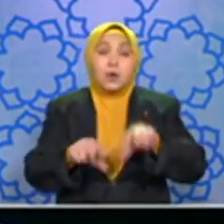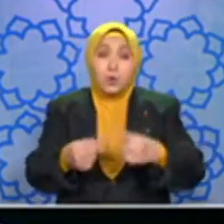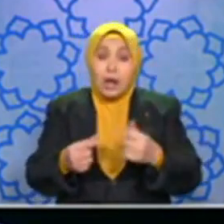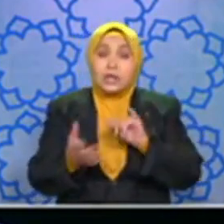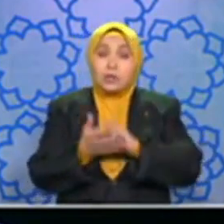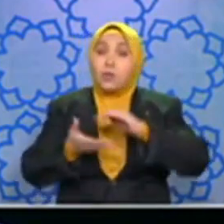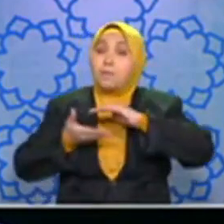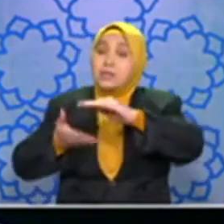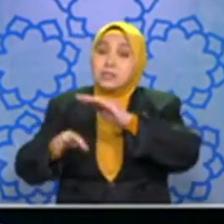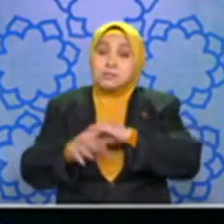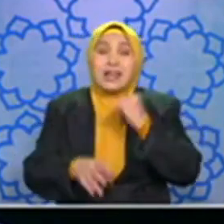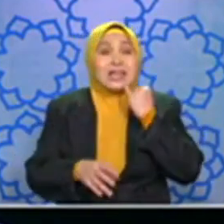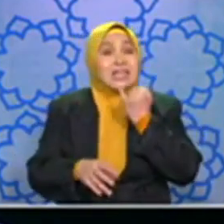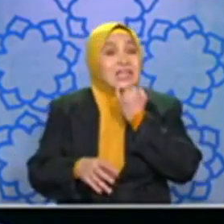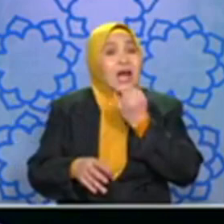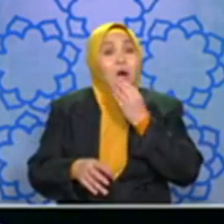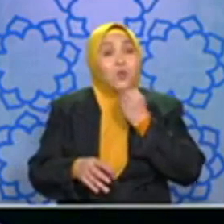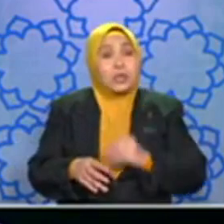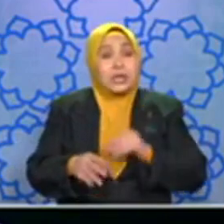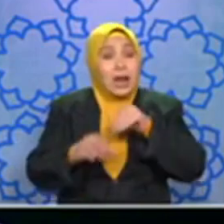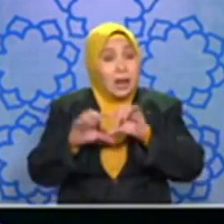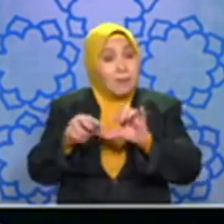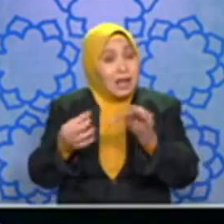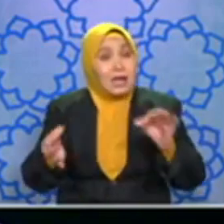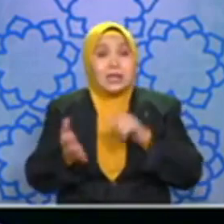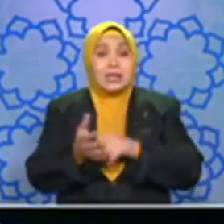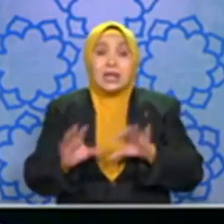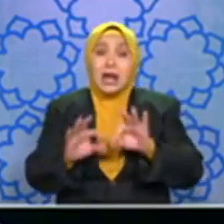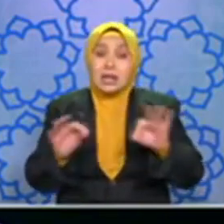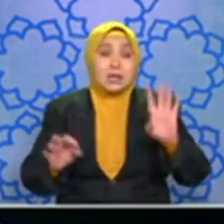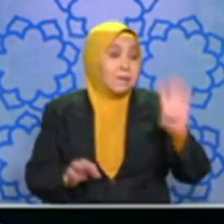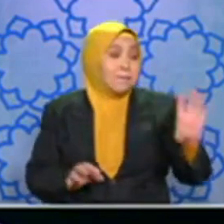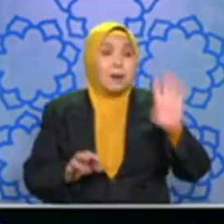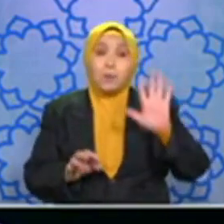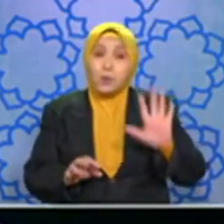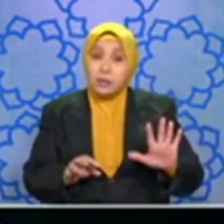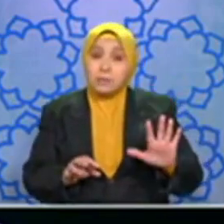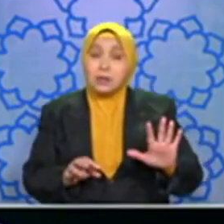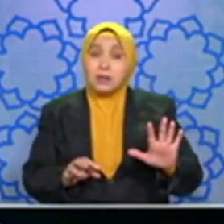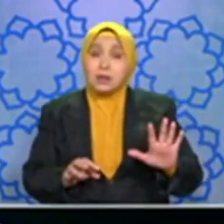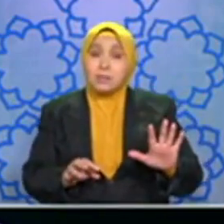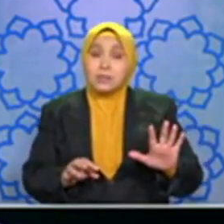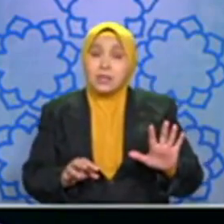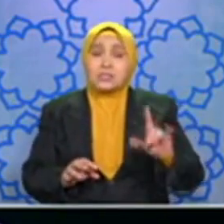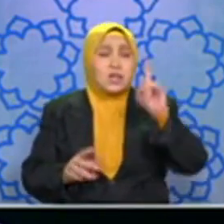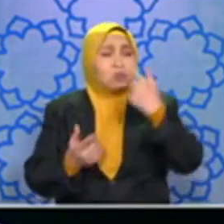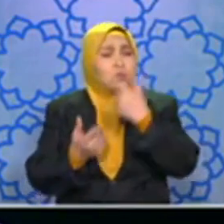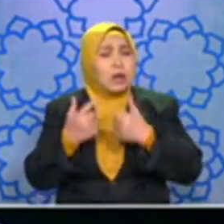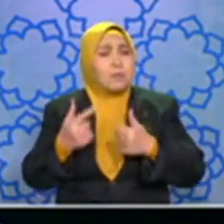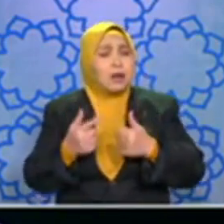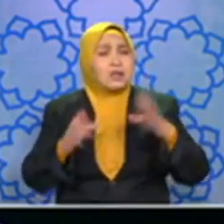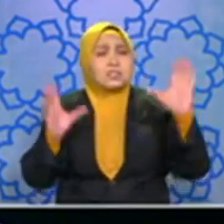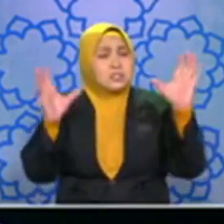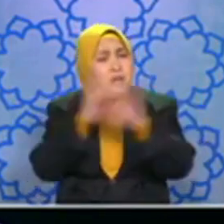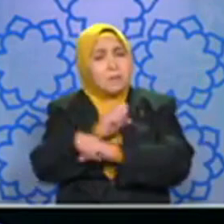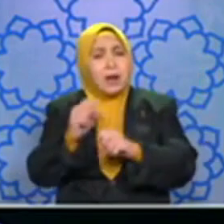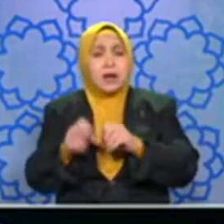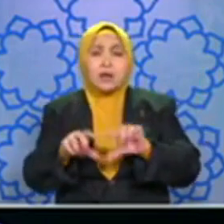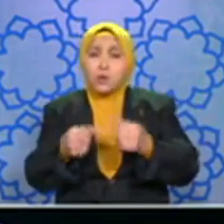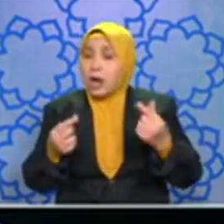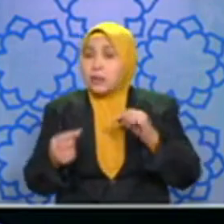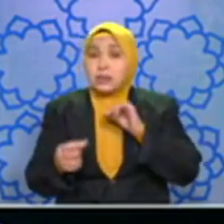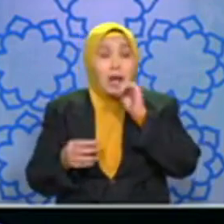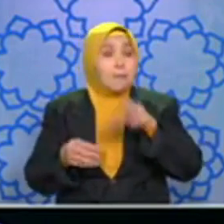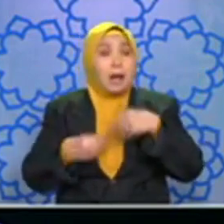Israel ataupun Yahudi. Jadi dalam ayat ini, ayat yang ke-45, Salah satu cabaran Quran ini tidak memberi